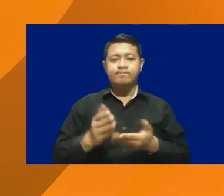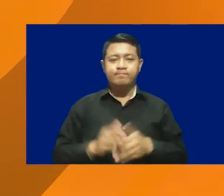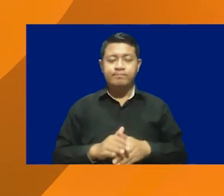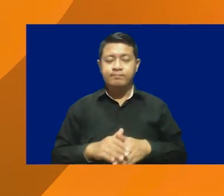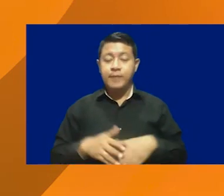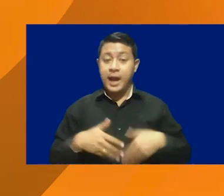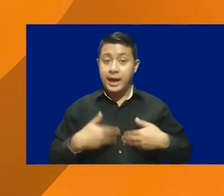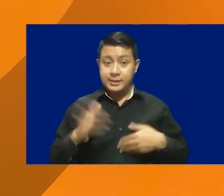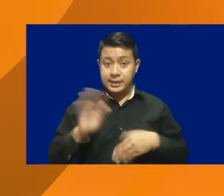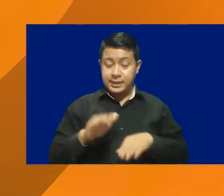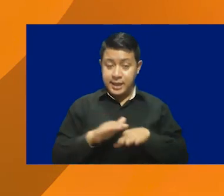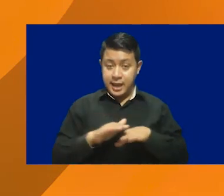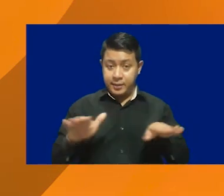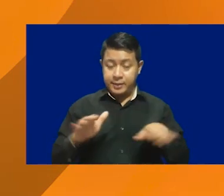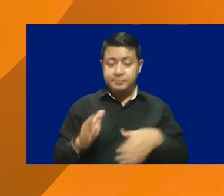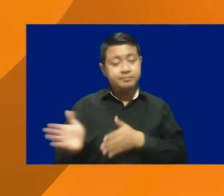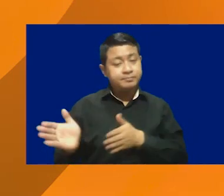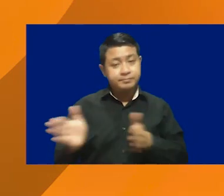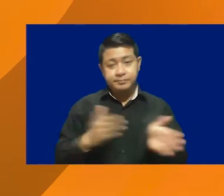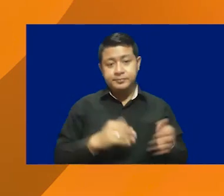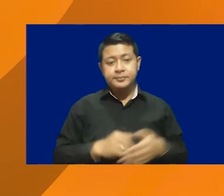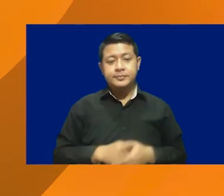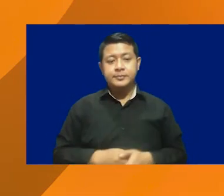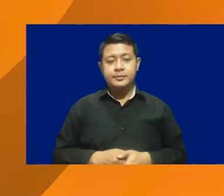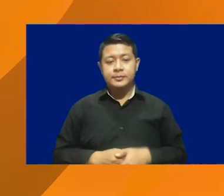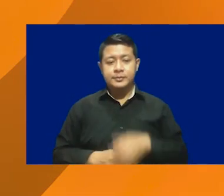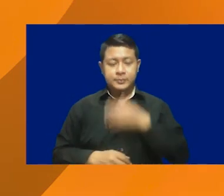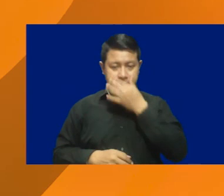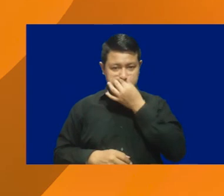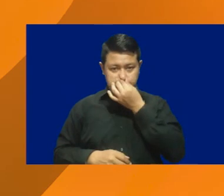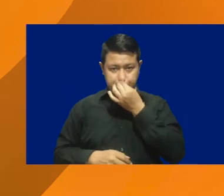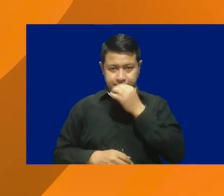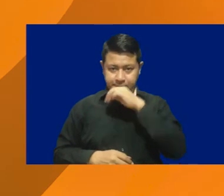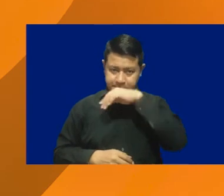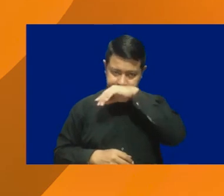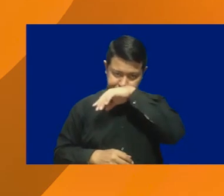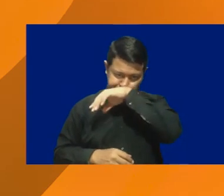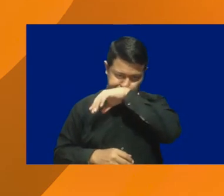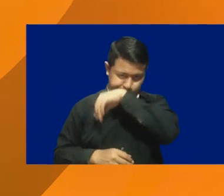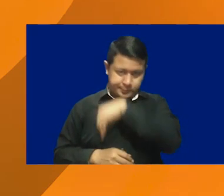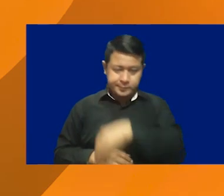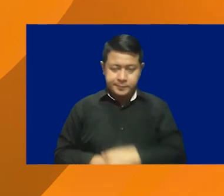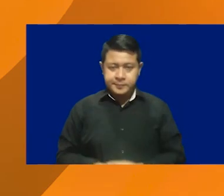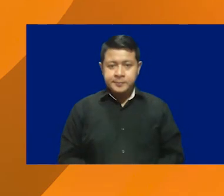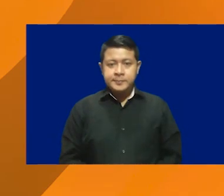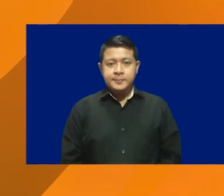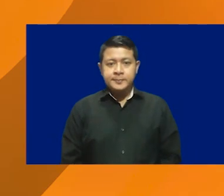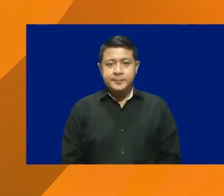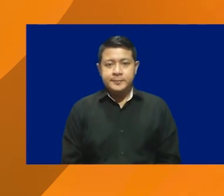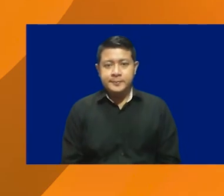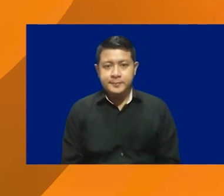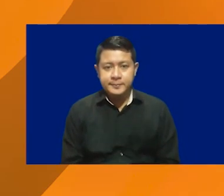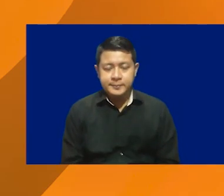Baik, itu tadi berkaitan dengan rasa tidak aman. Sekarang berikutnya, next.